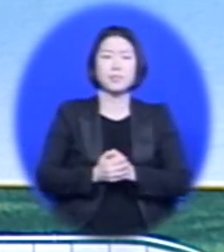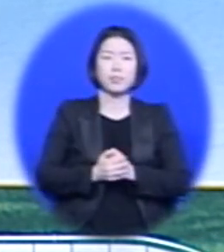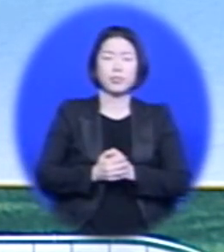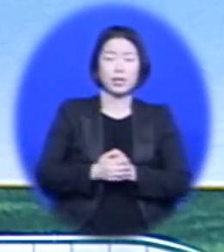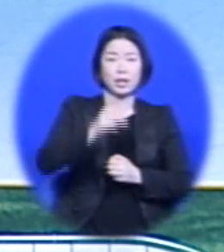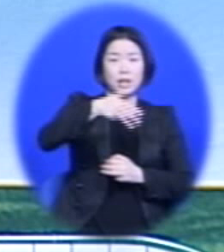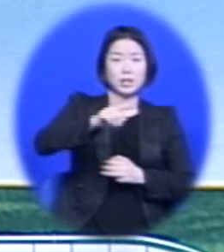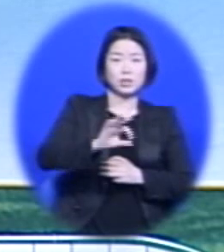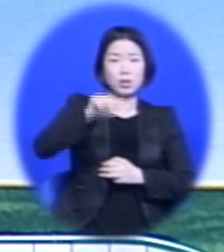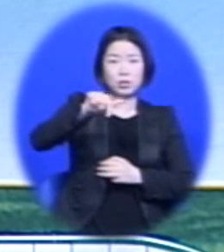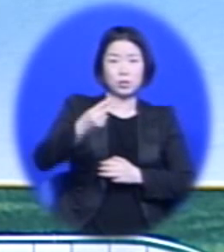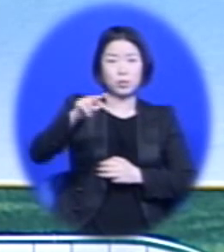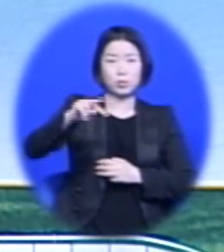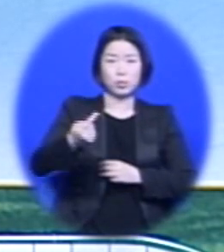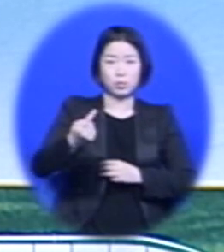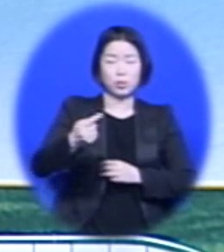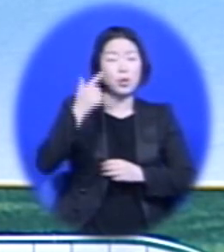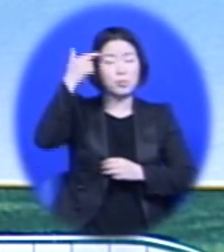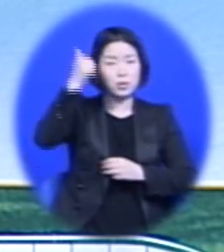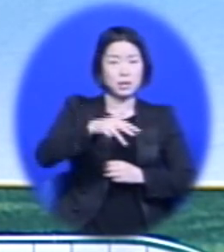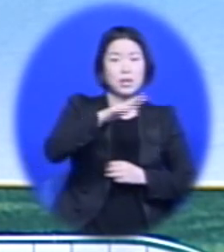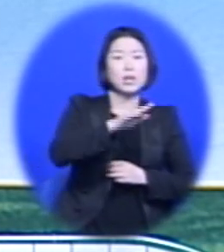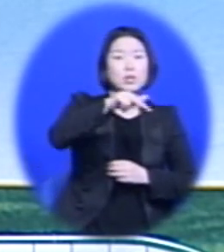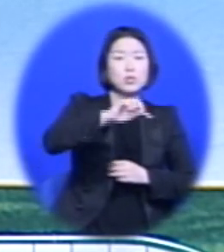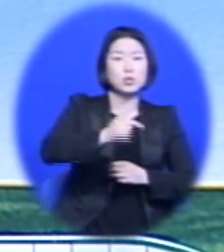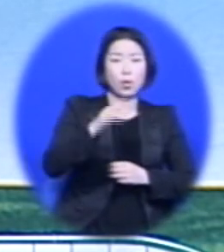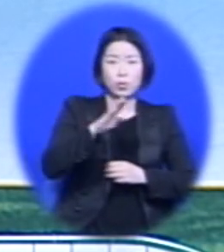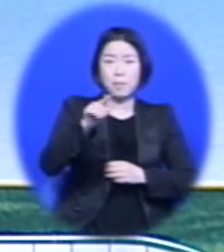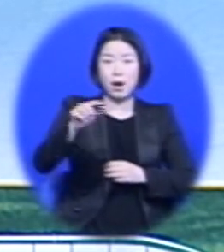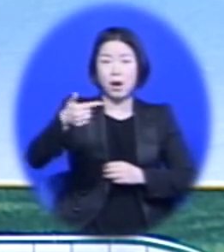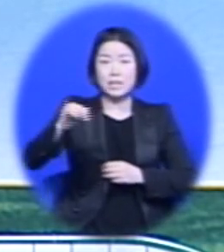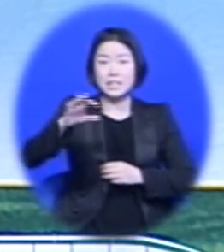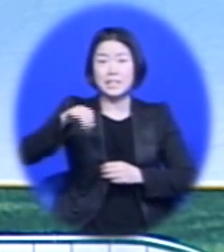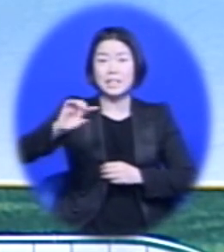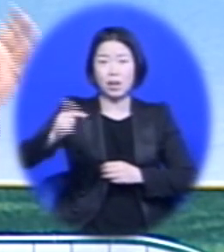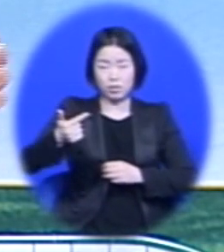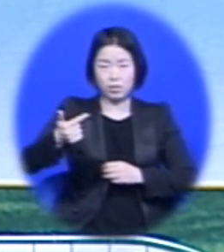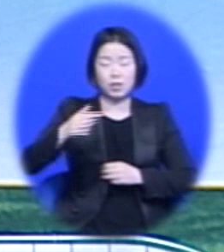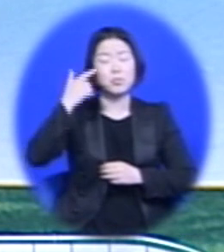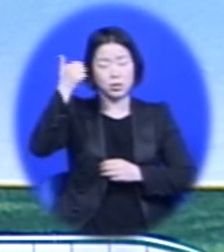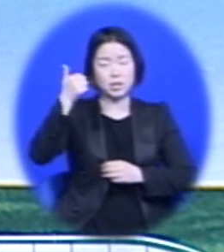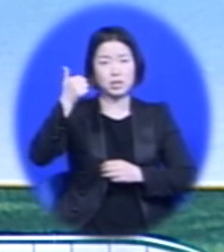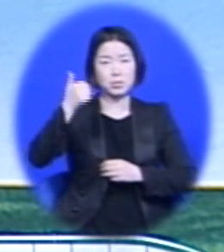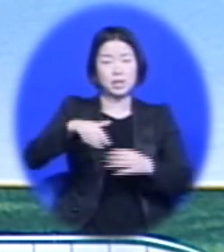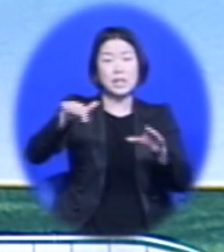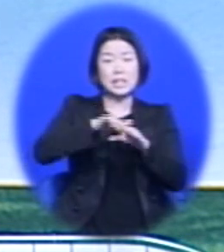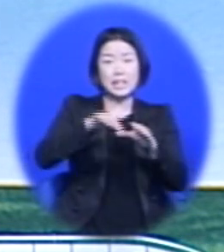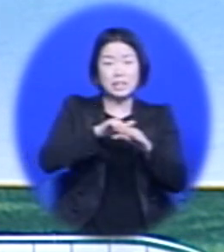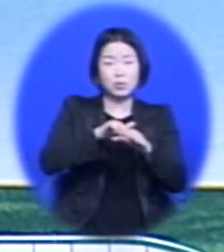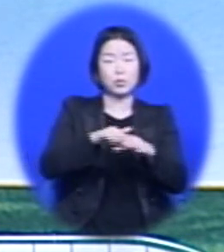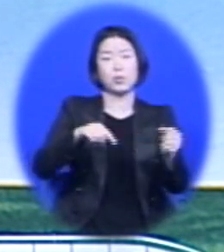청교도 목사였던 존 버니안 목사님이 개신교도라고 하는 이유 때문에 감옥에 투옥이 됐습니다.